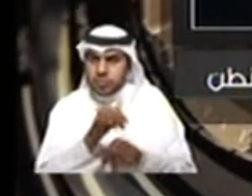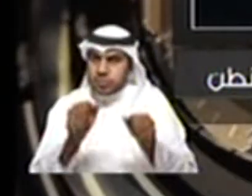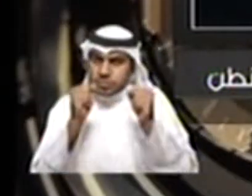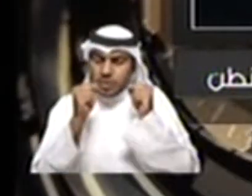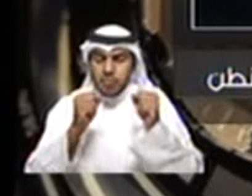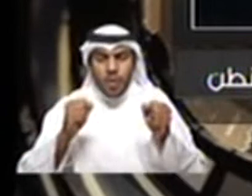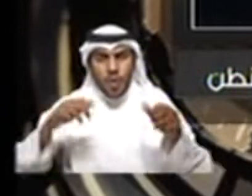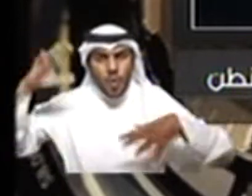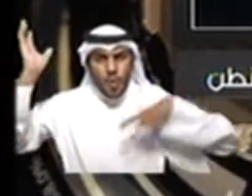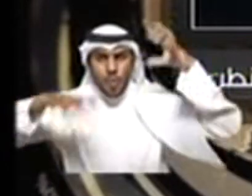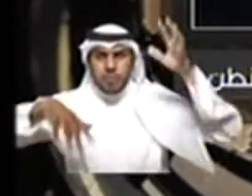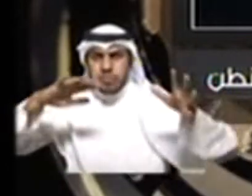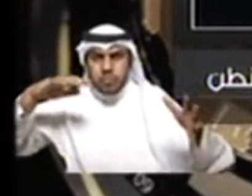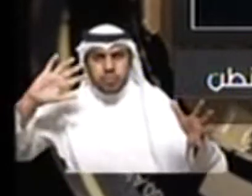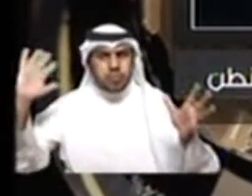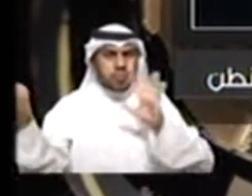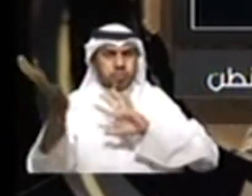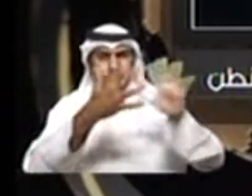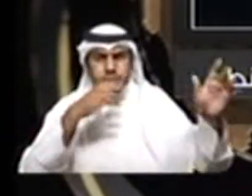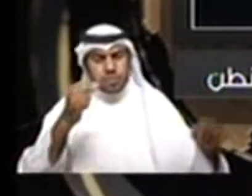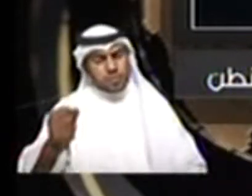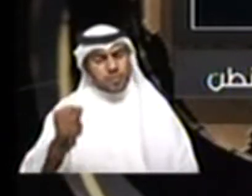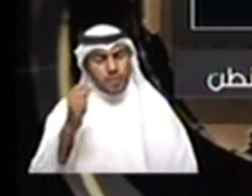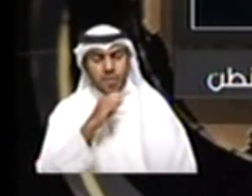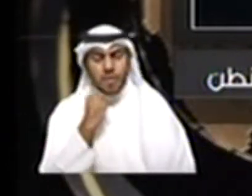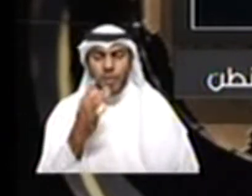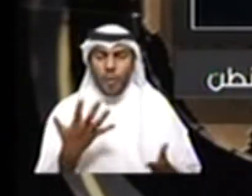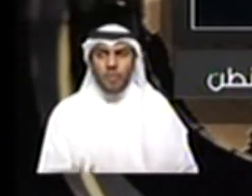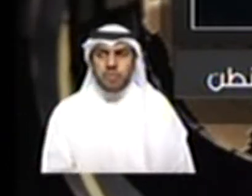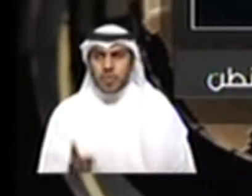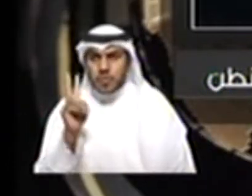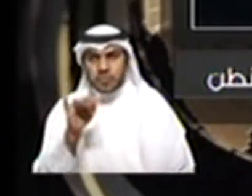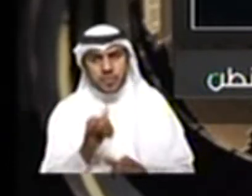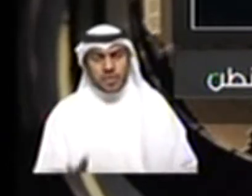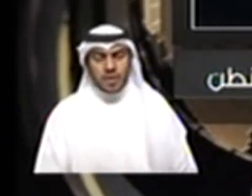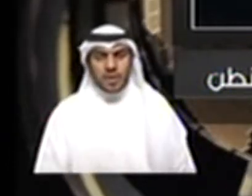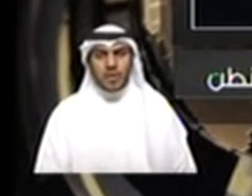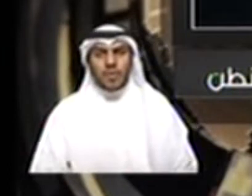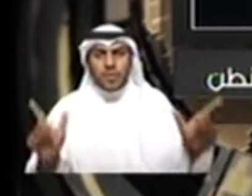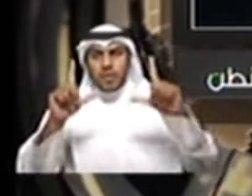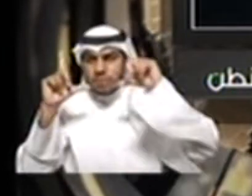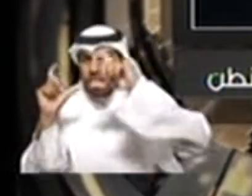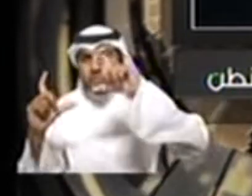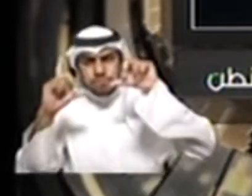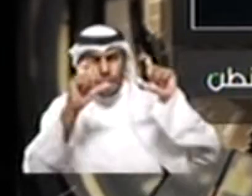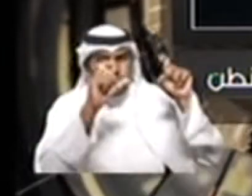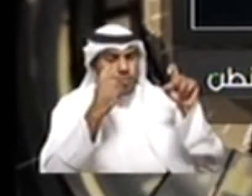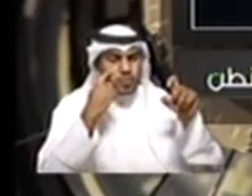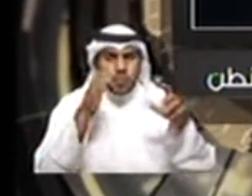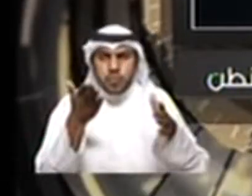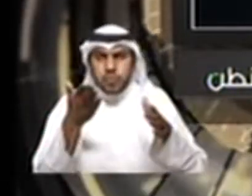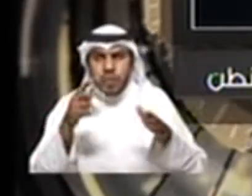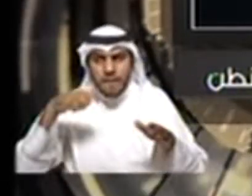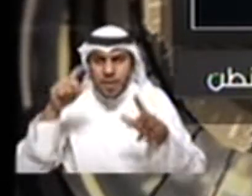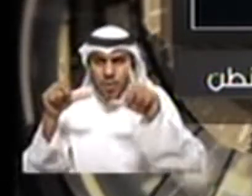هائلا وفيضانات مخيفة على حد وسائل الإعلام التي نقلت صورا بهذه المعاني، وبدأت السلطات عملية